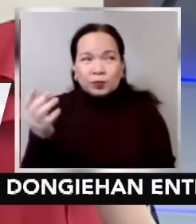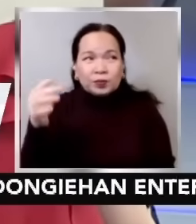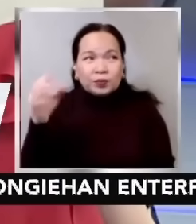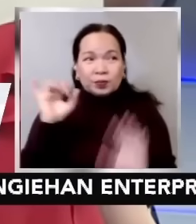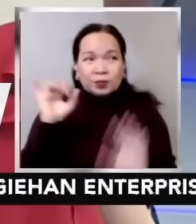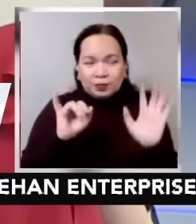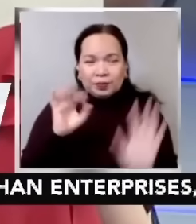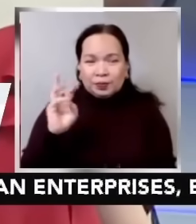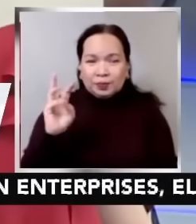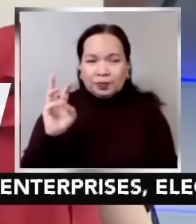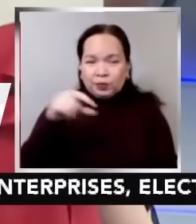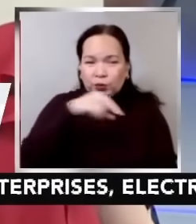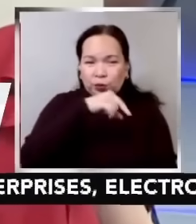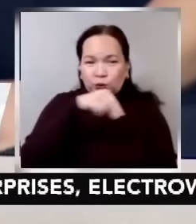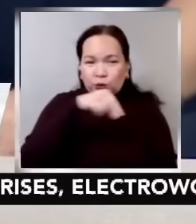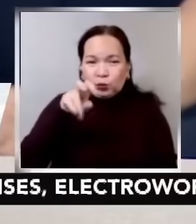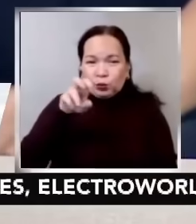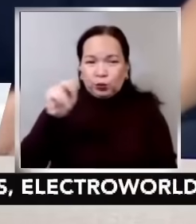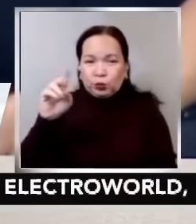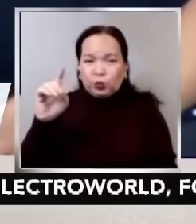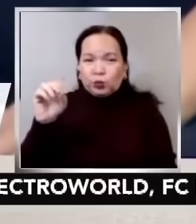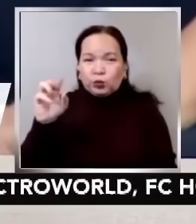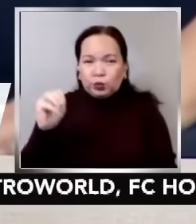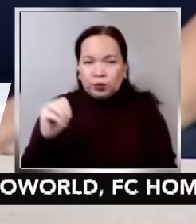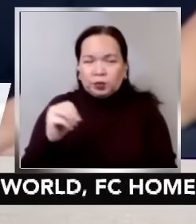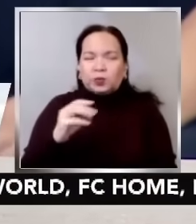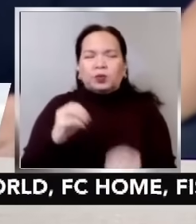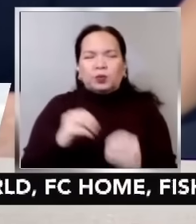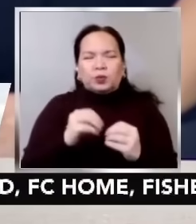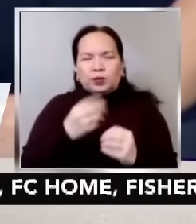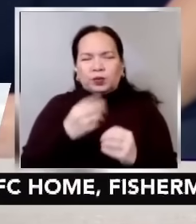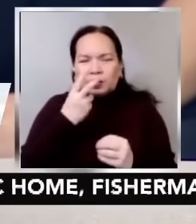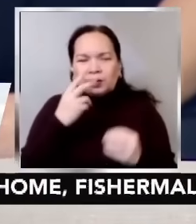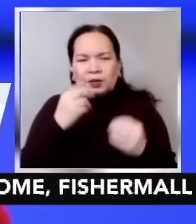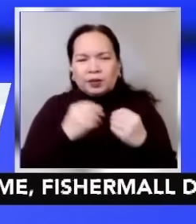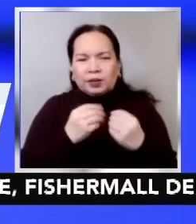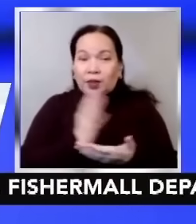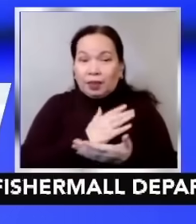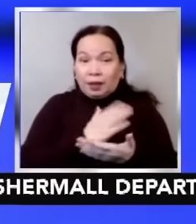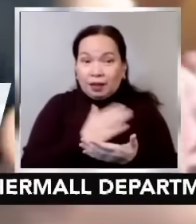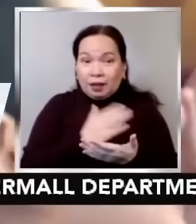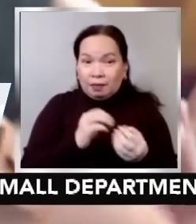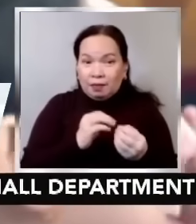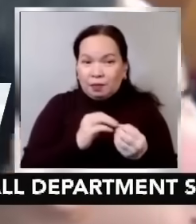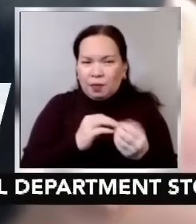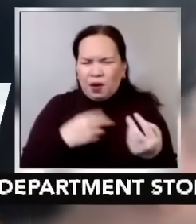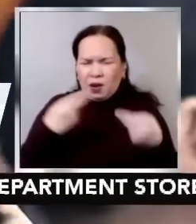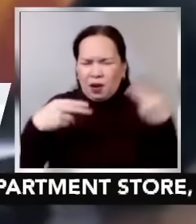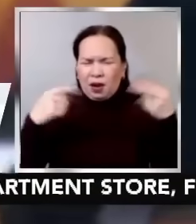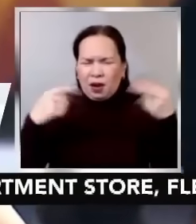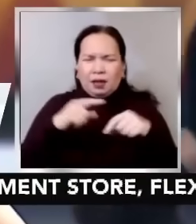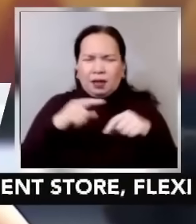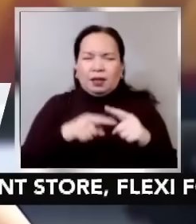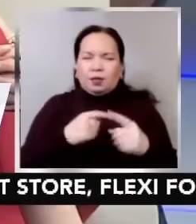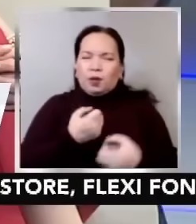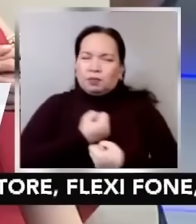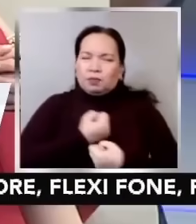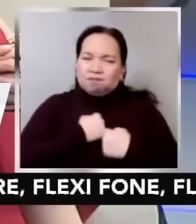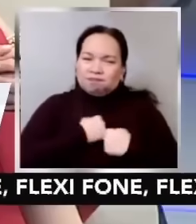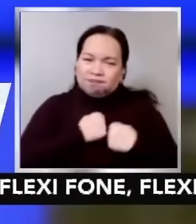more biritan, expect more revelations, at mas heart-to-heart ang